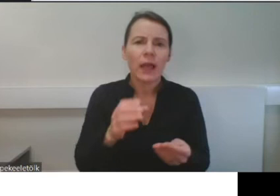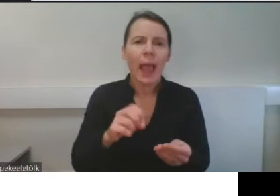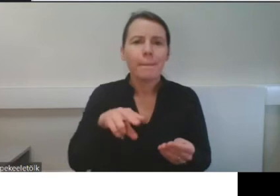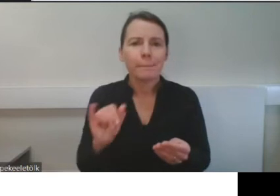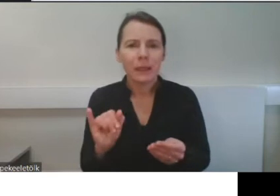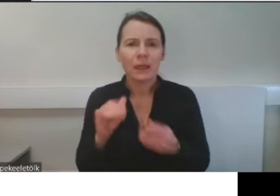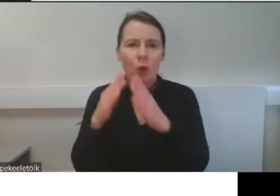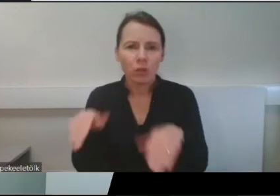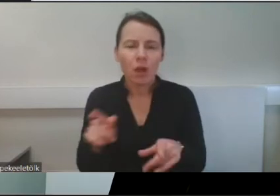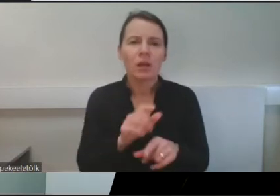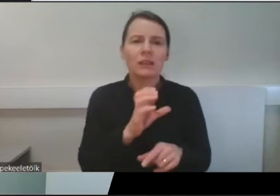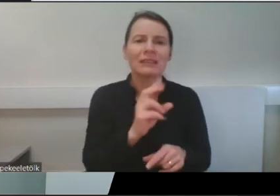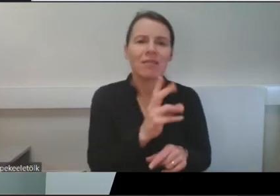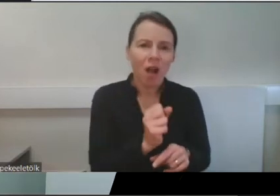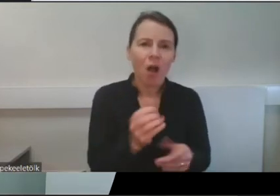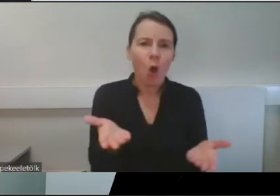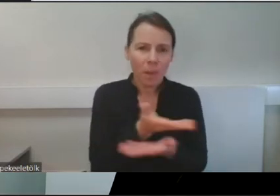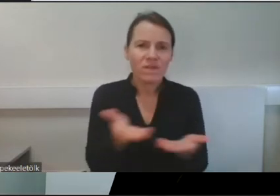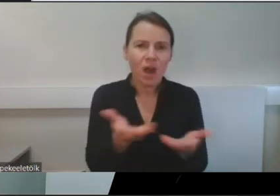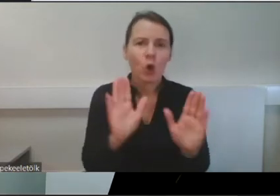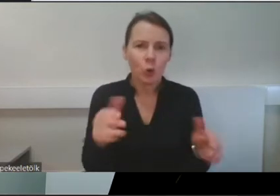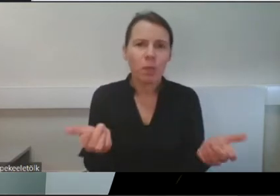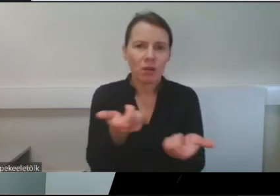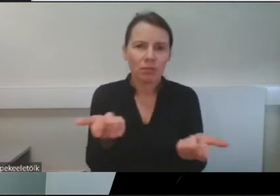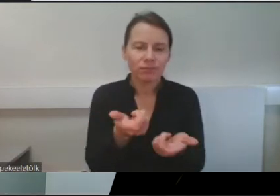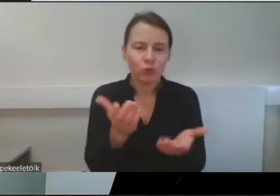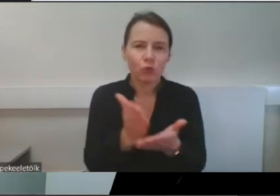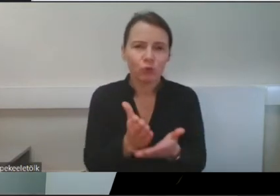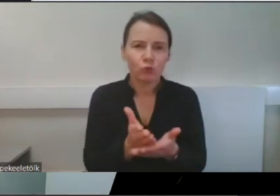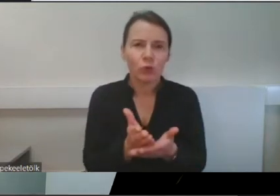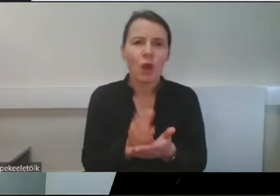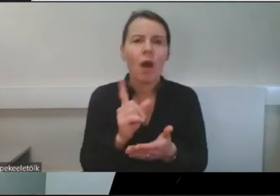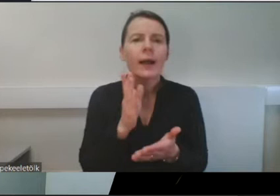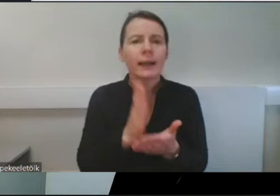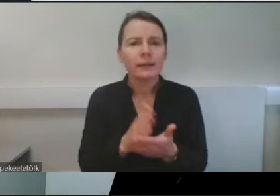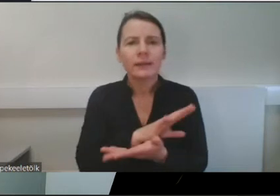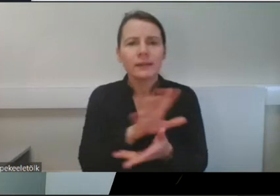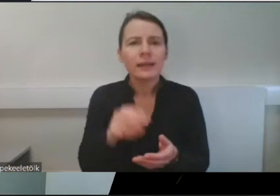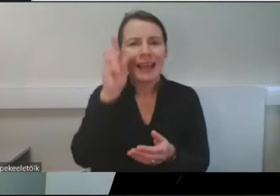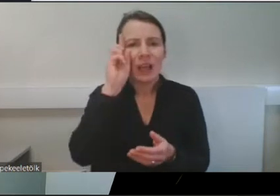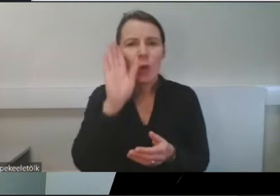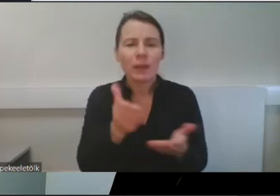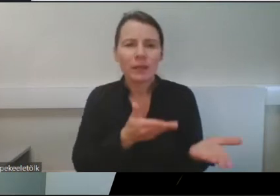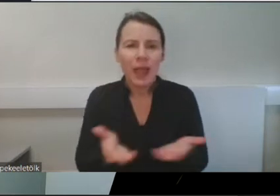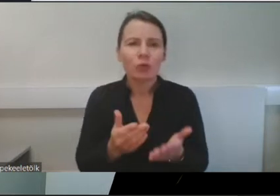soolõikes võrreldakse. Ma usun, et küll. Ma ei tea, kas keegi teine, keda